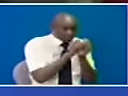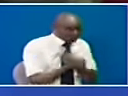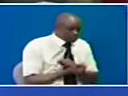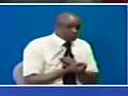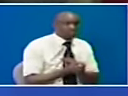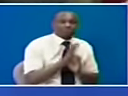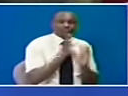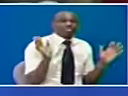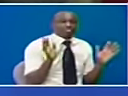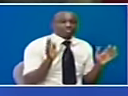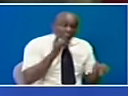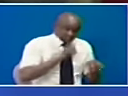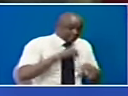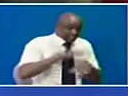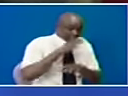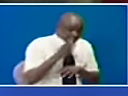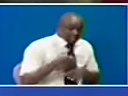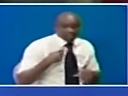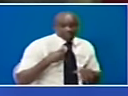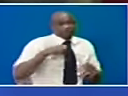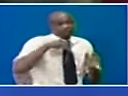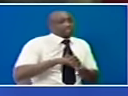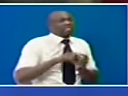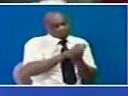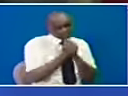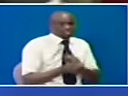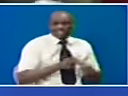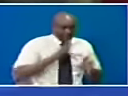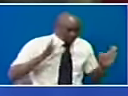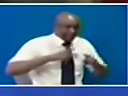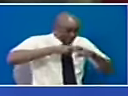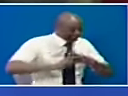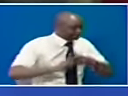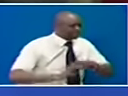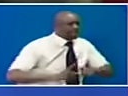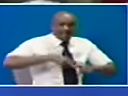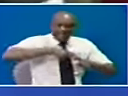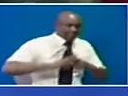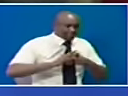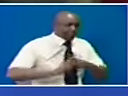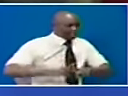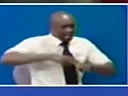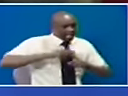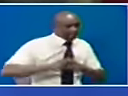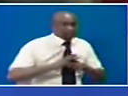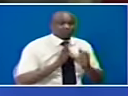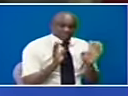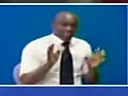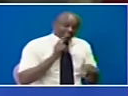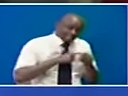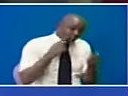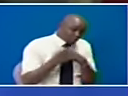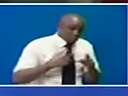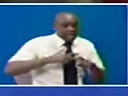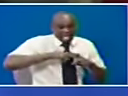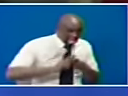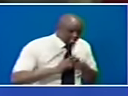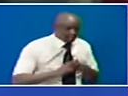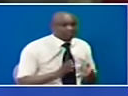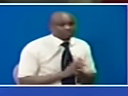goal. Wakipata kitu wanaweka kwa kikapu, walafu wanakataa, wanasema wacha sasa tuendelee kuzungumza. Wakizungumza hii